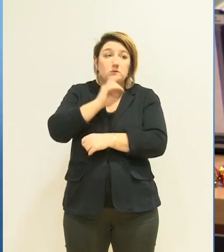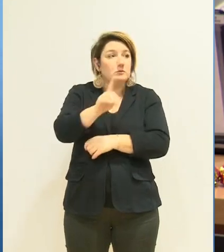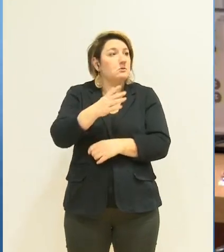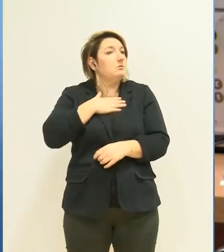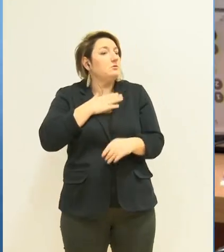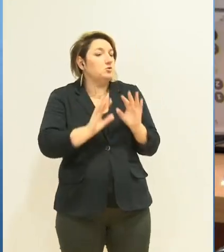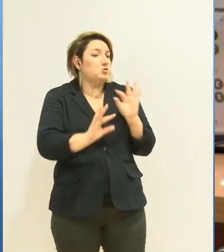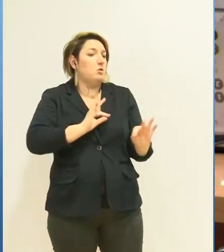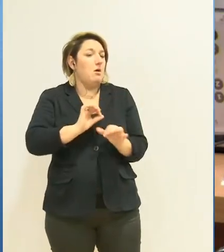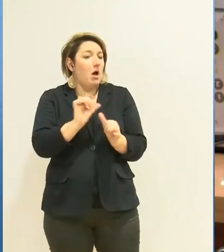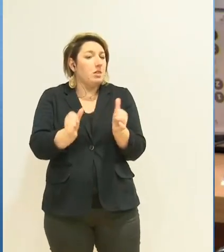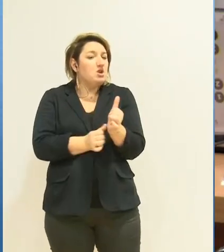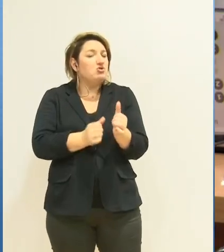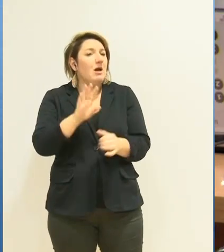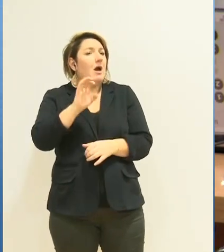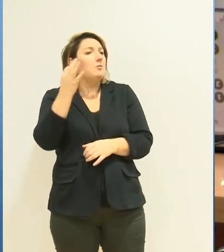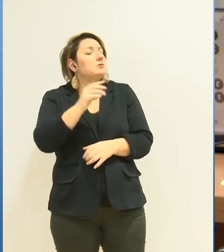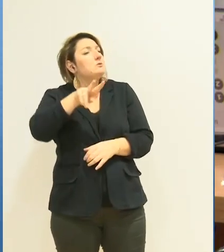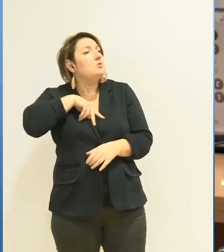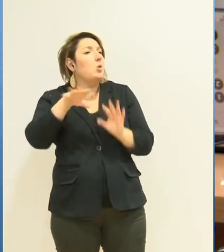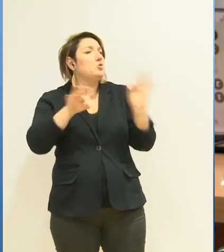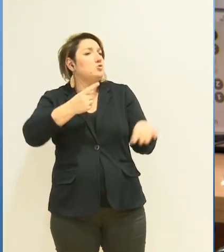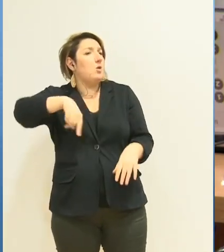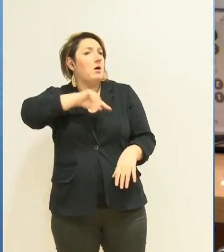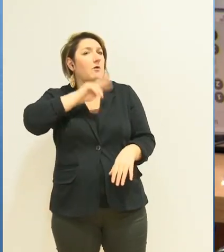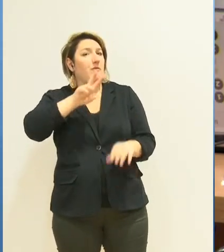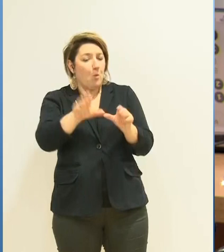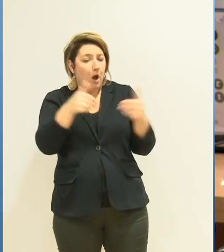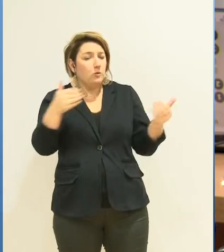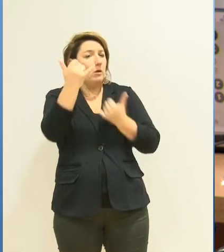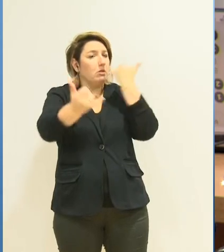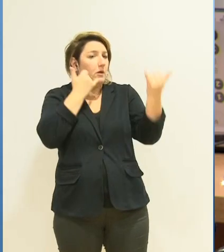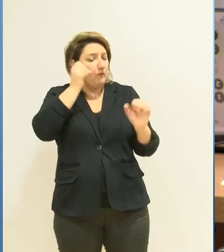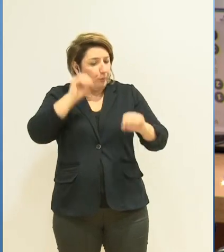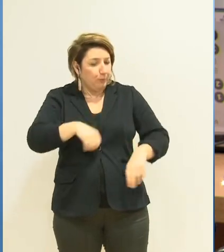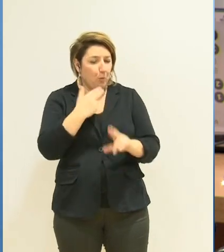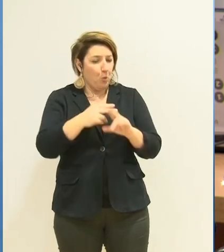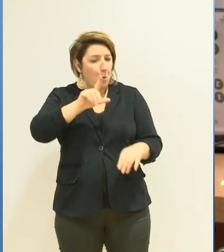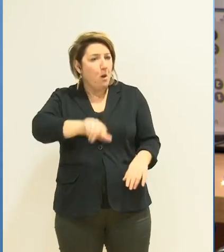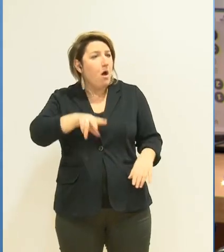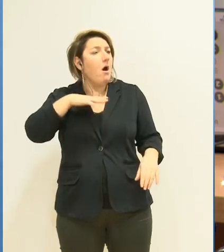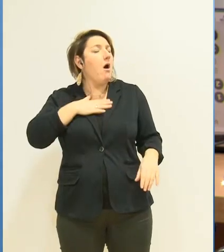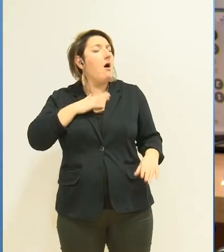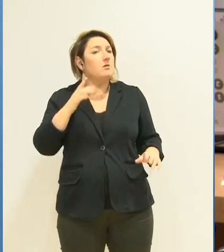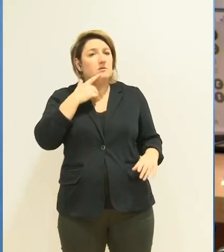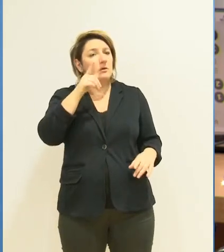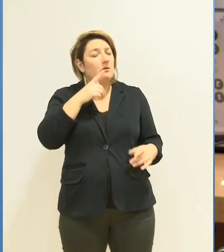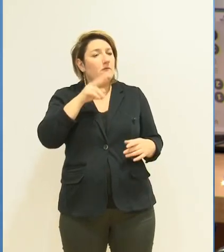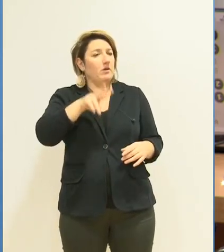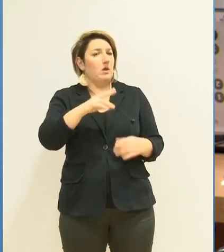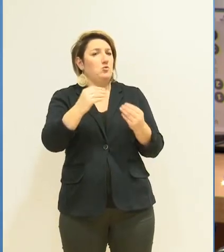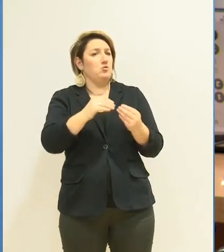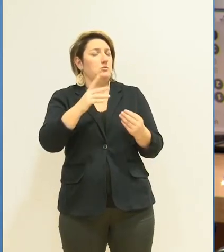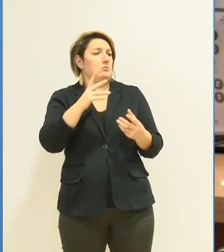choix d'avoir une attache à 45 cents ans donc moi je suis dans l'annuaire tout le monde peut téléphoner donc je trouve lamentable que personne ne nous est